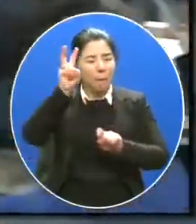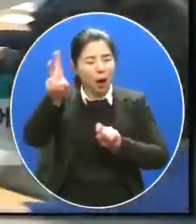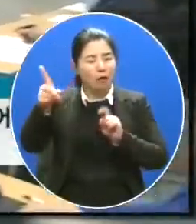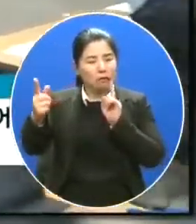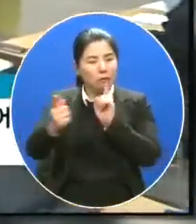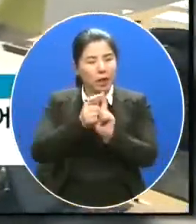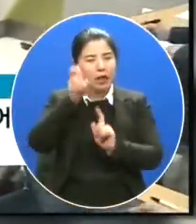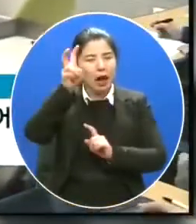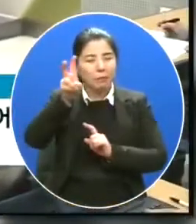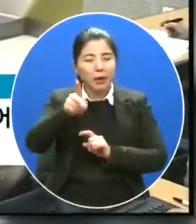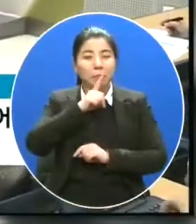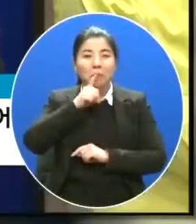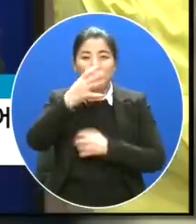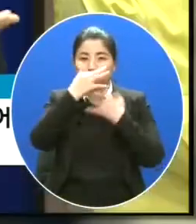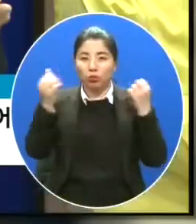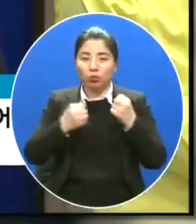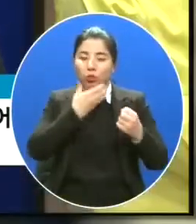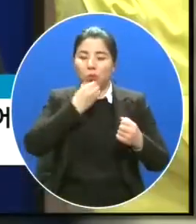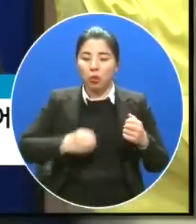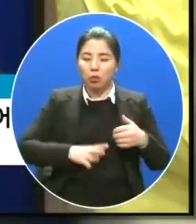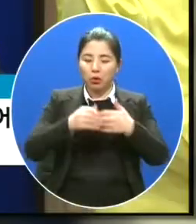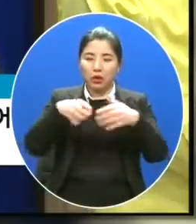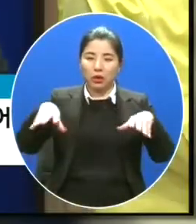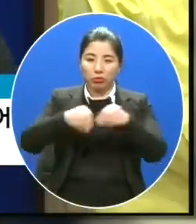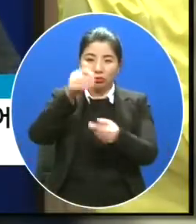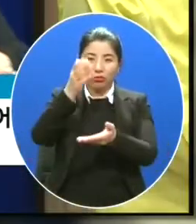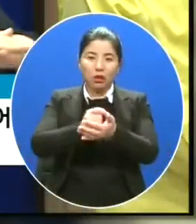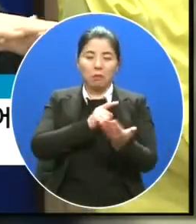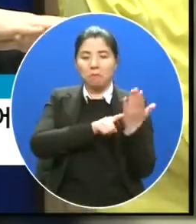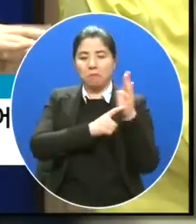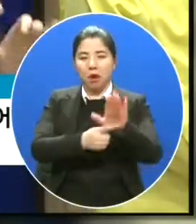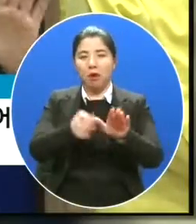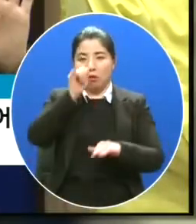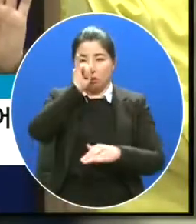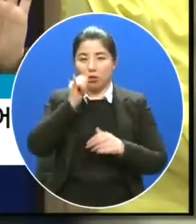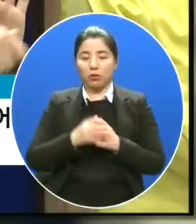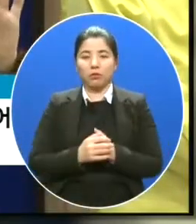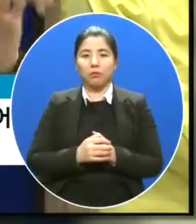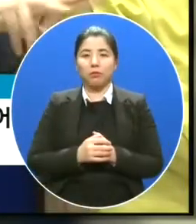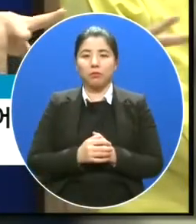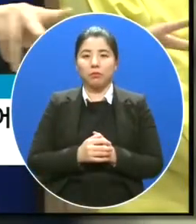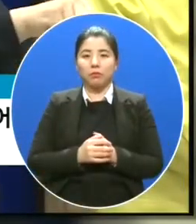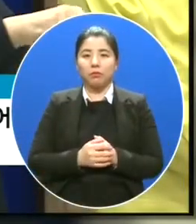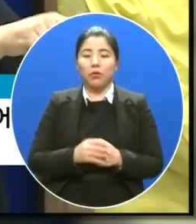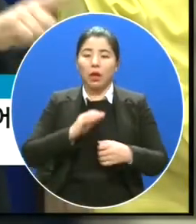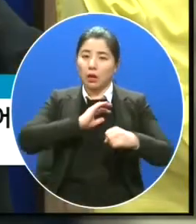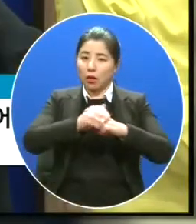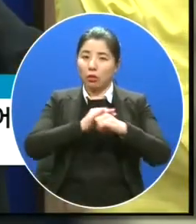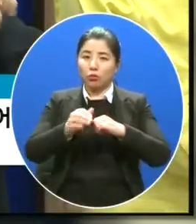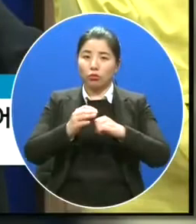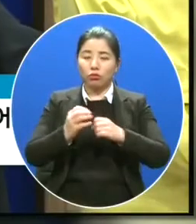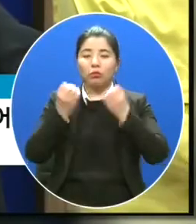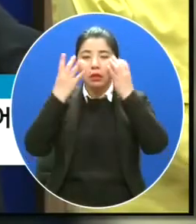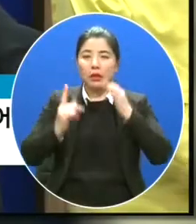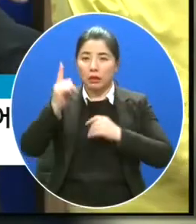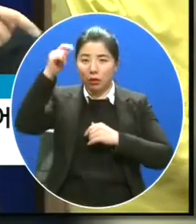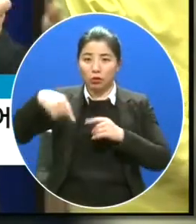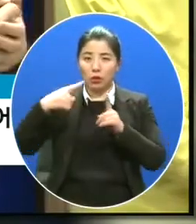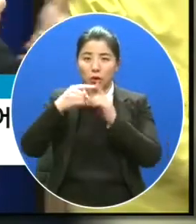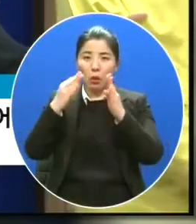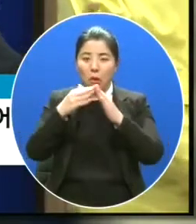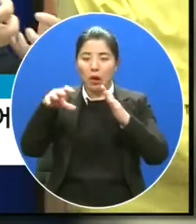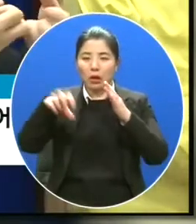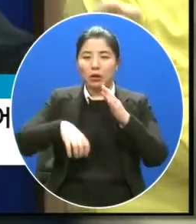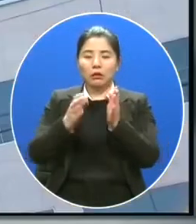분류된 거라고 추정된다는 충청북도 보건복지국장의 발표도 나옵니다. 대구 신천지교회에서